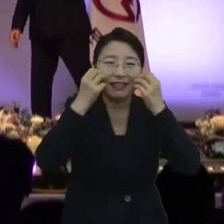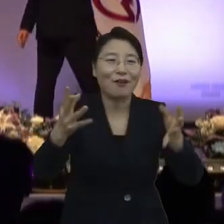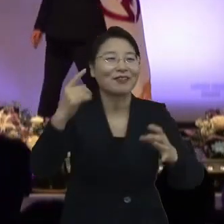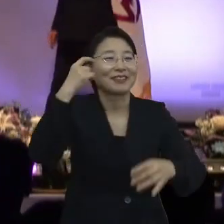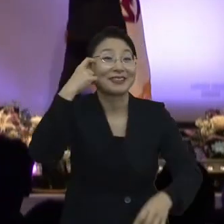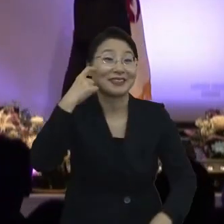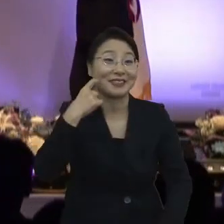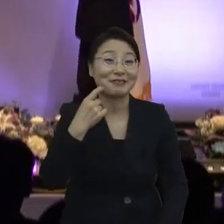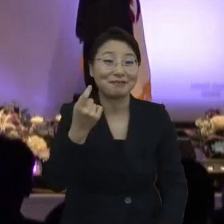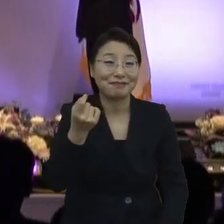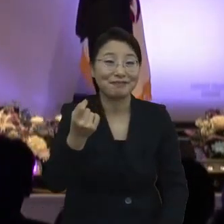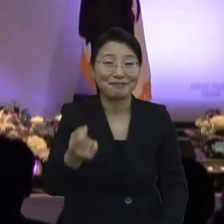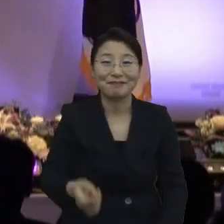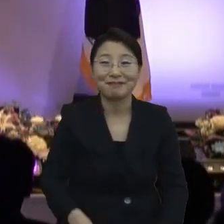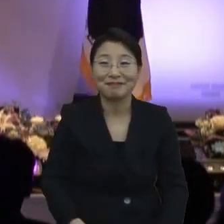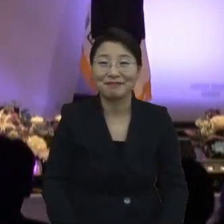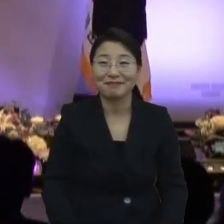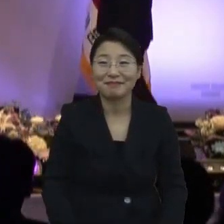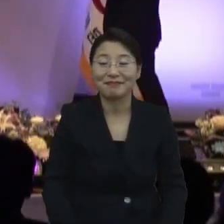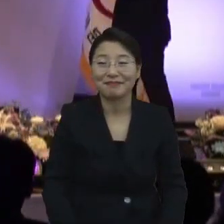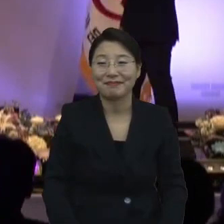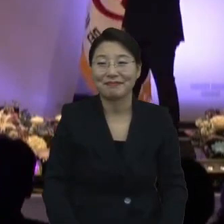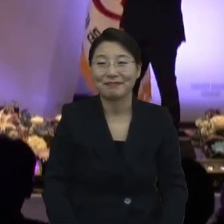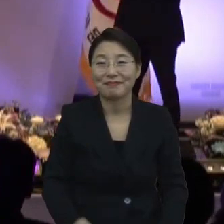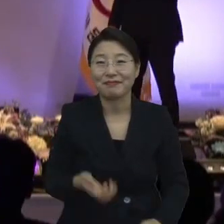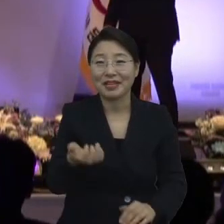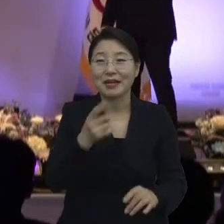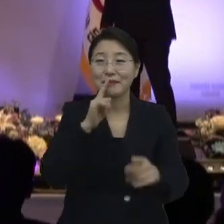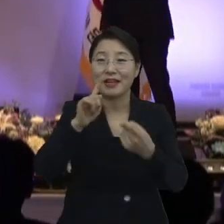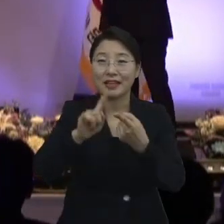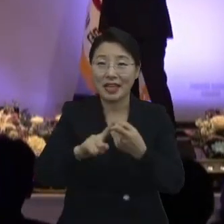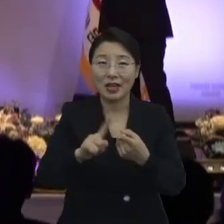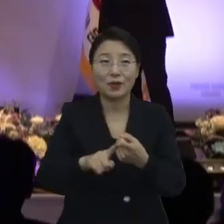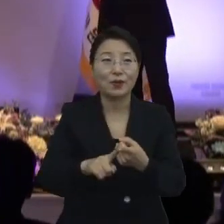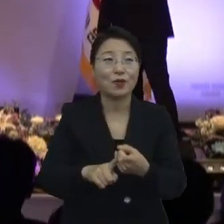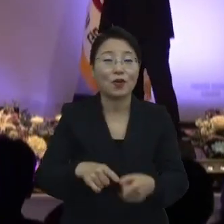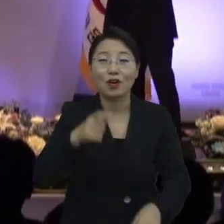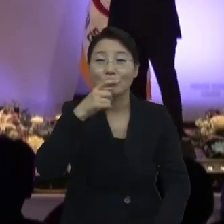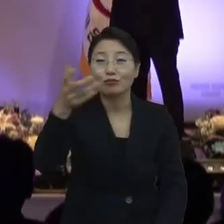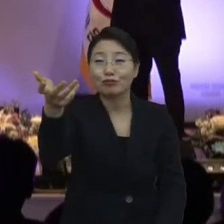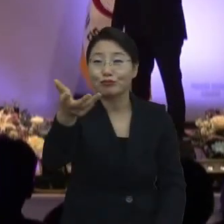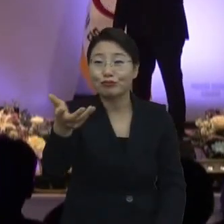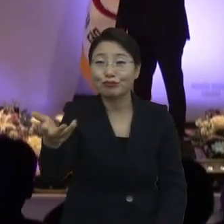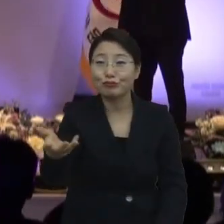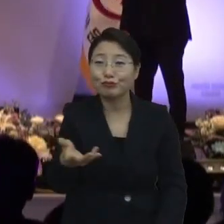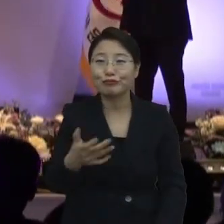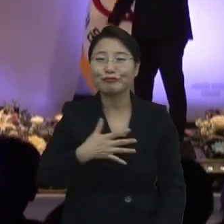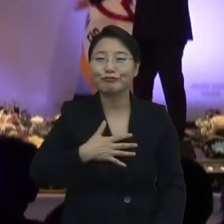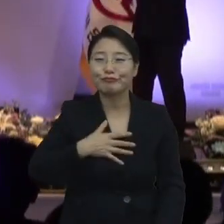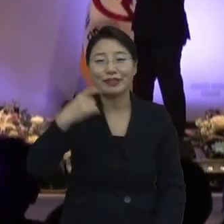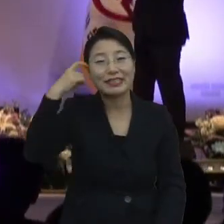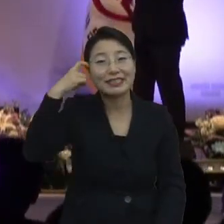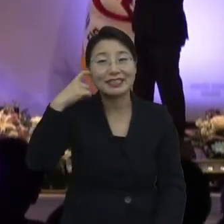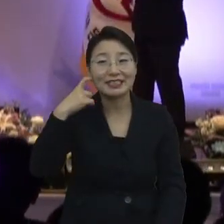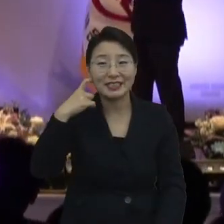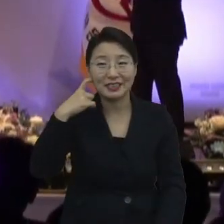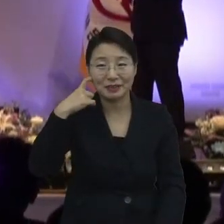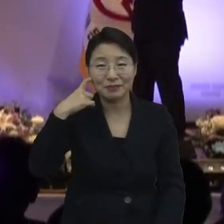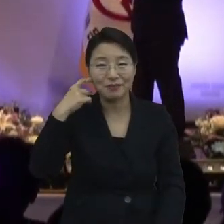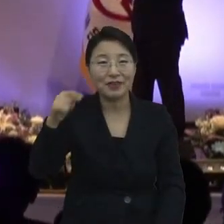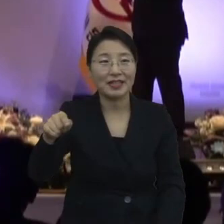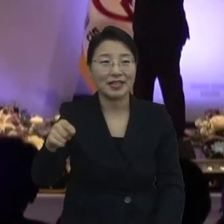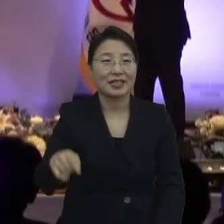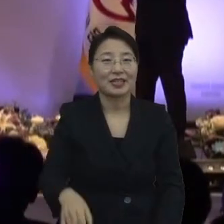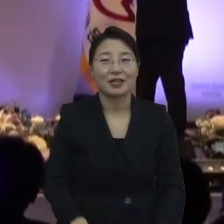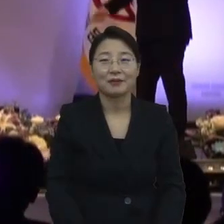않을까 기대가 됩니다. 아까 말씀드린 수변 감성 공간 지천변에 만든다는 거